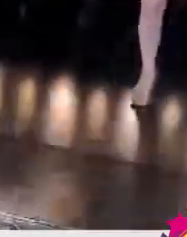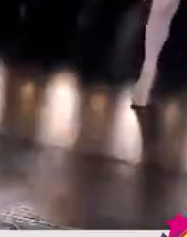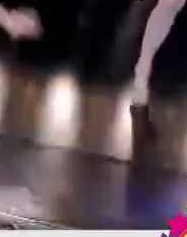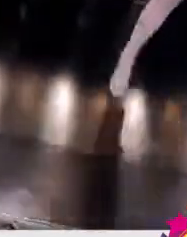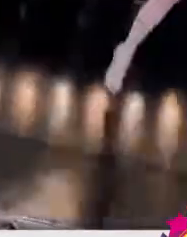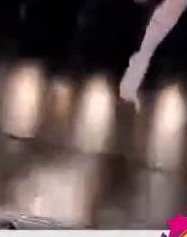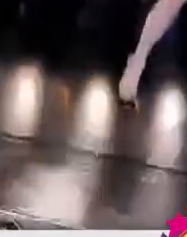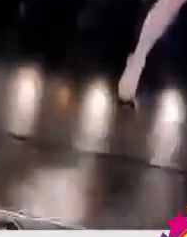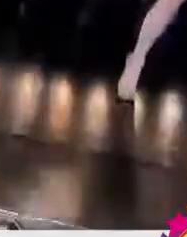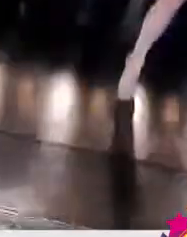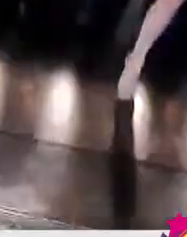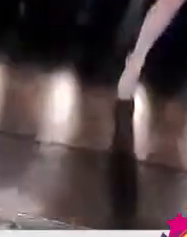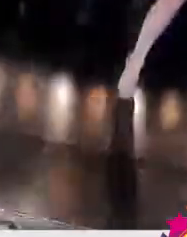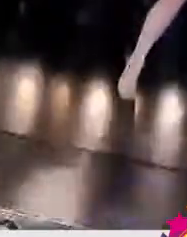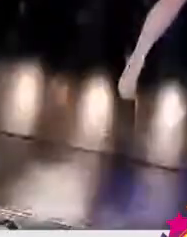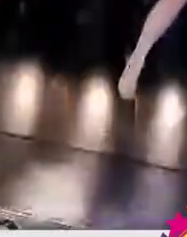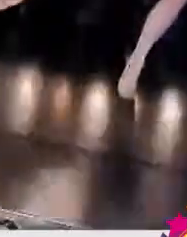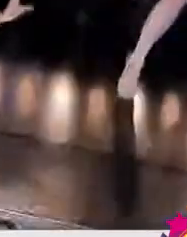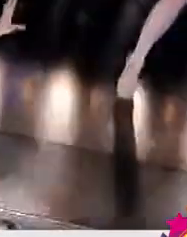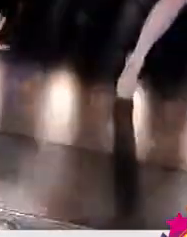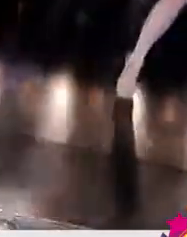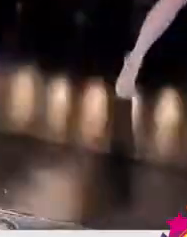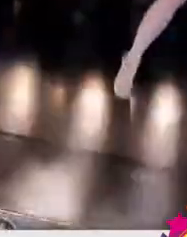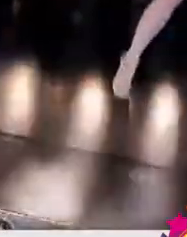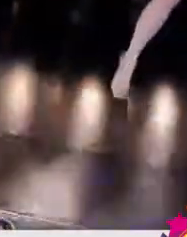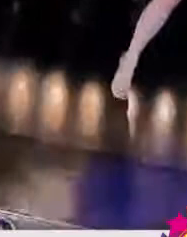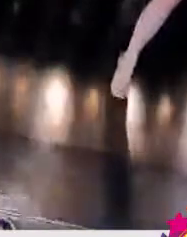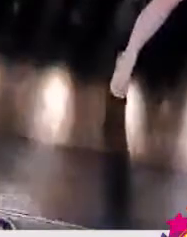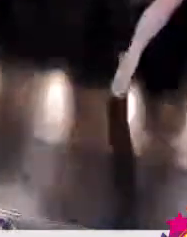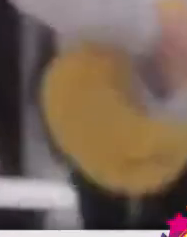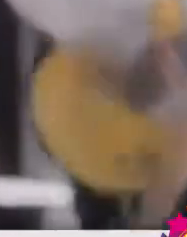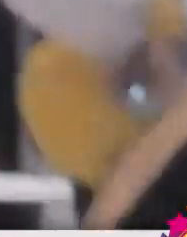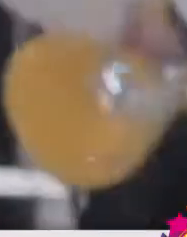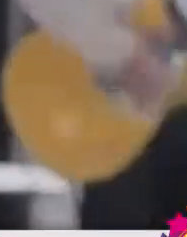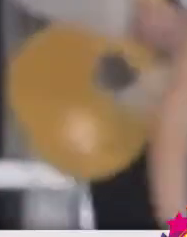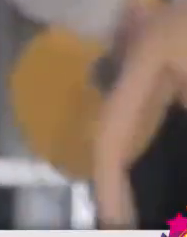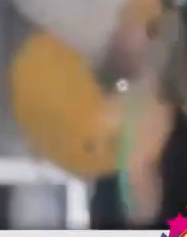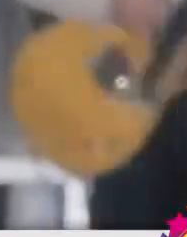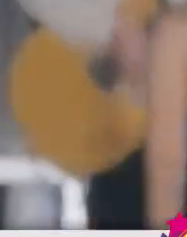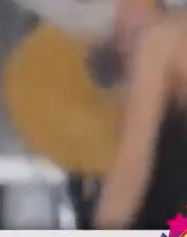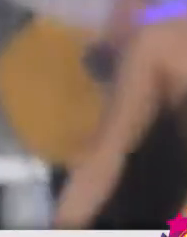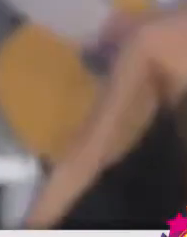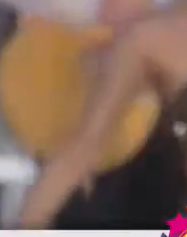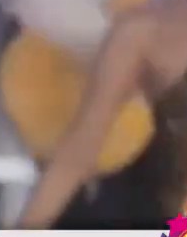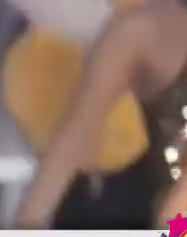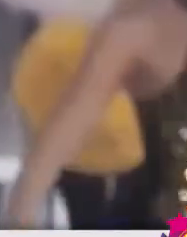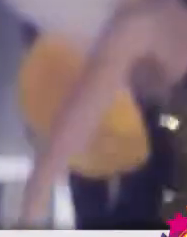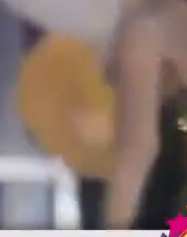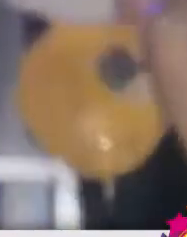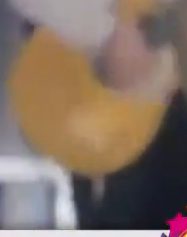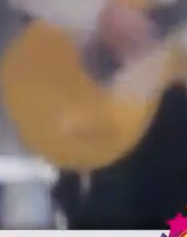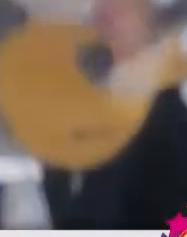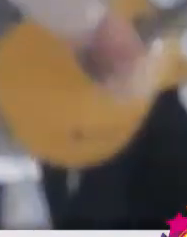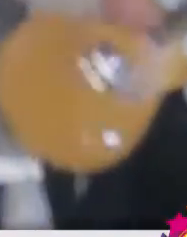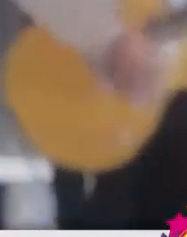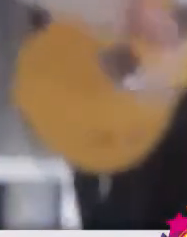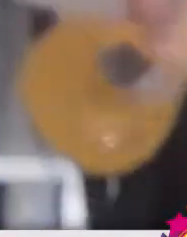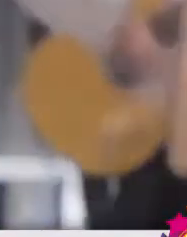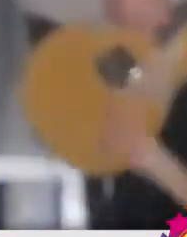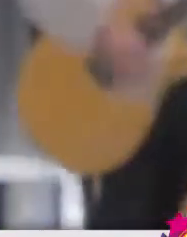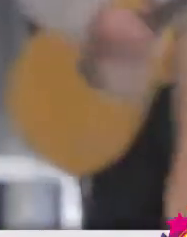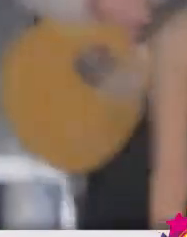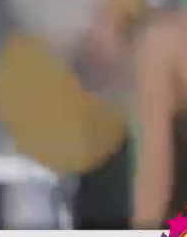그물이 촘촘 맞진 않아도 빠져나갈 만한 개체